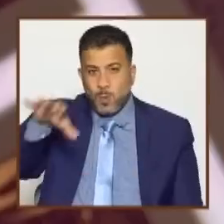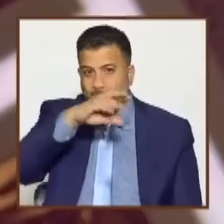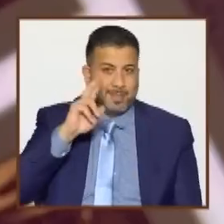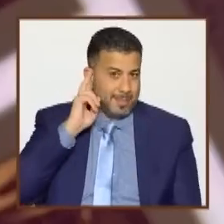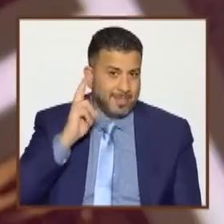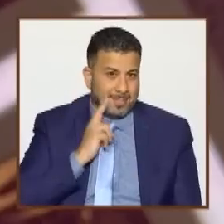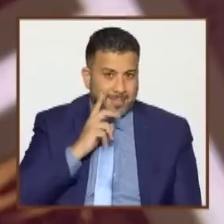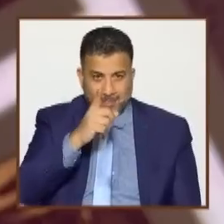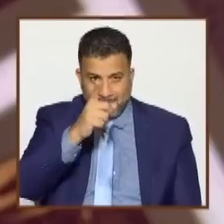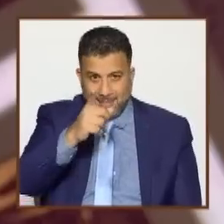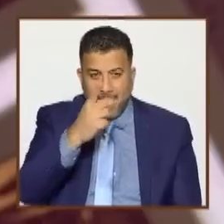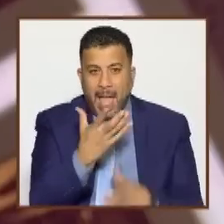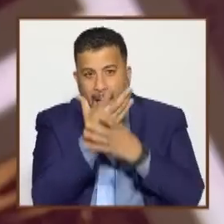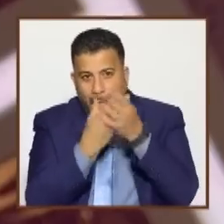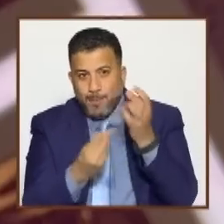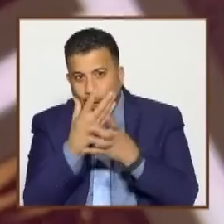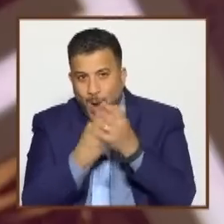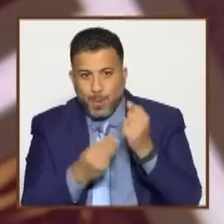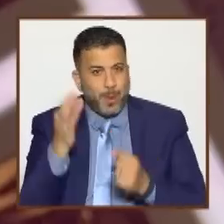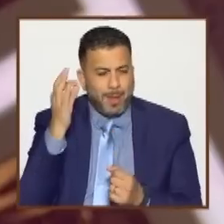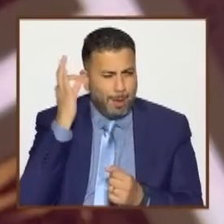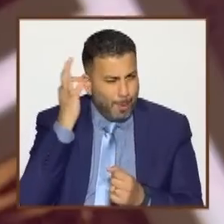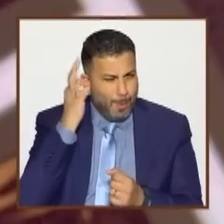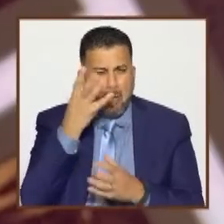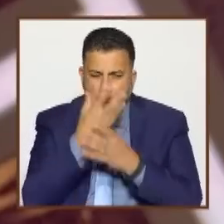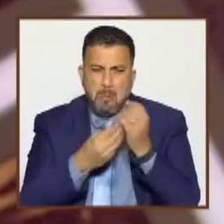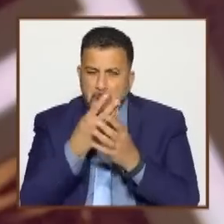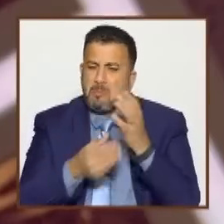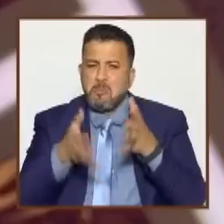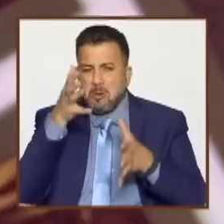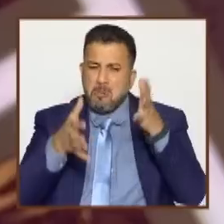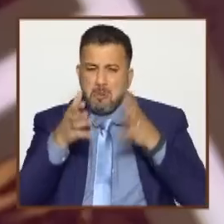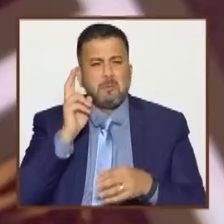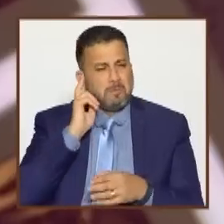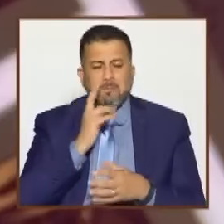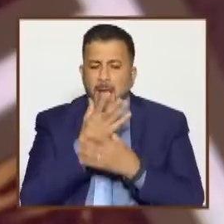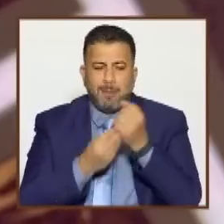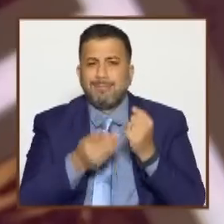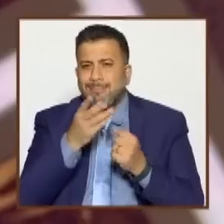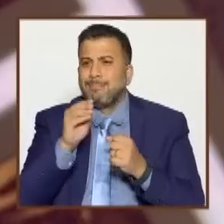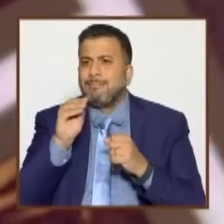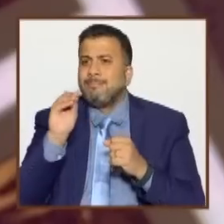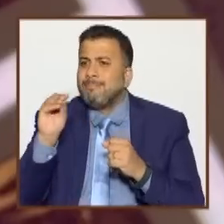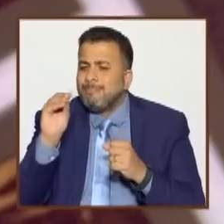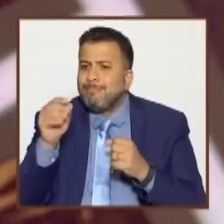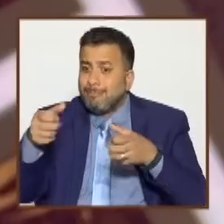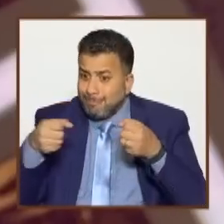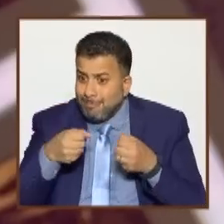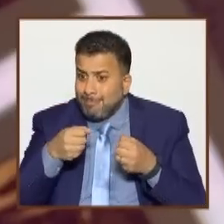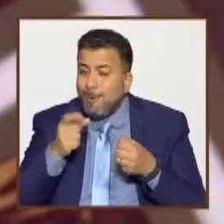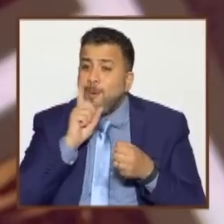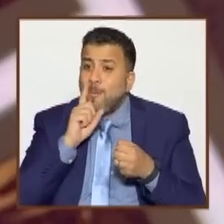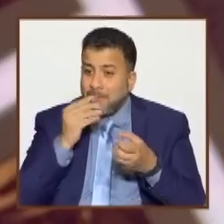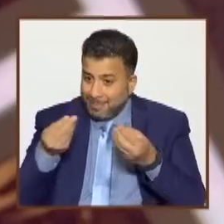أنه ما يسأل. الأمر الثاني بالنسبة للأولاد، إذا والله سأل الوالد أو الوالدة